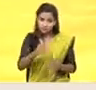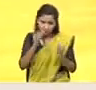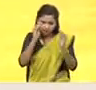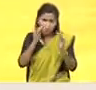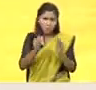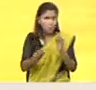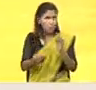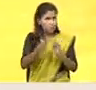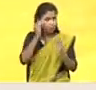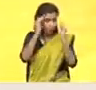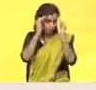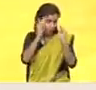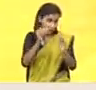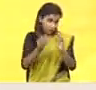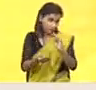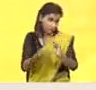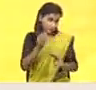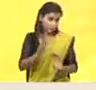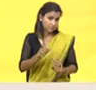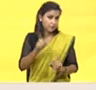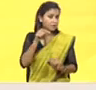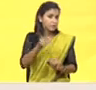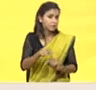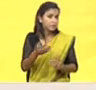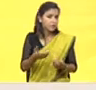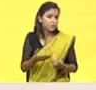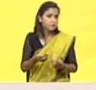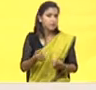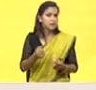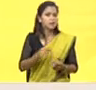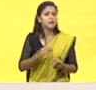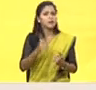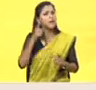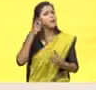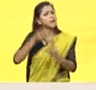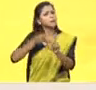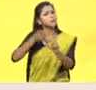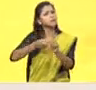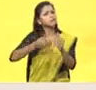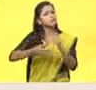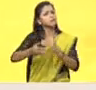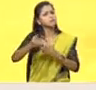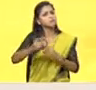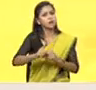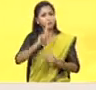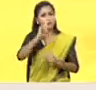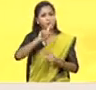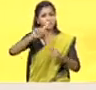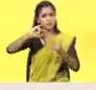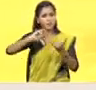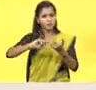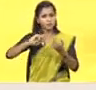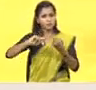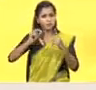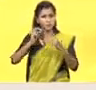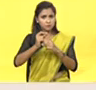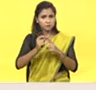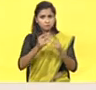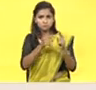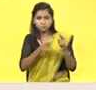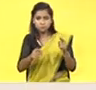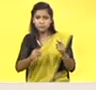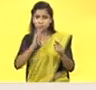विशेष फोकस करता है। इसके लिए हर साल 1 सितंबर से 30 सितंबर के